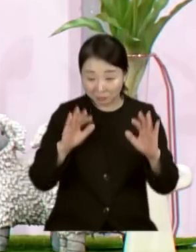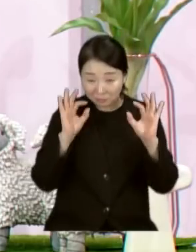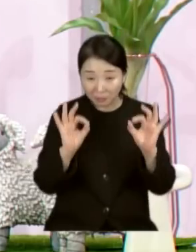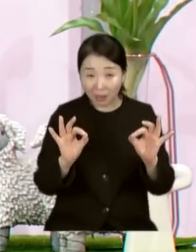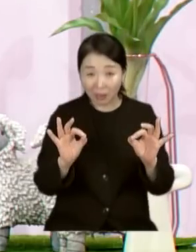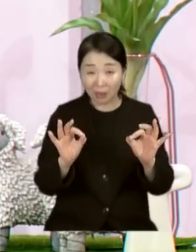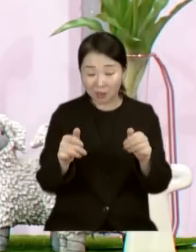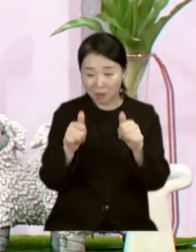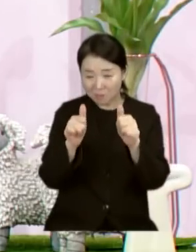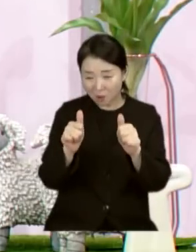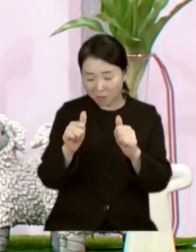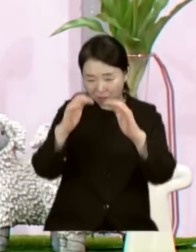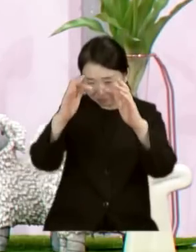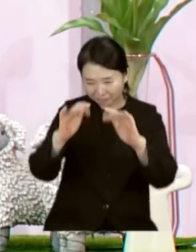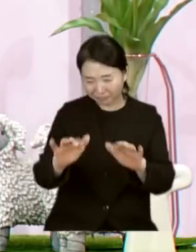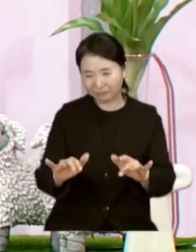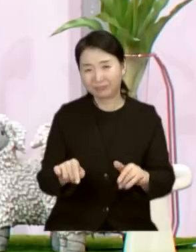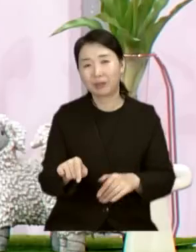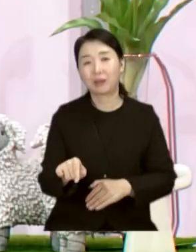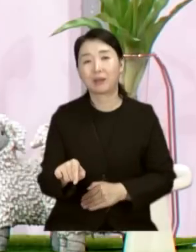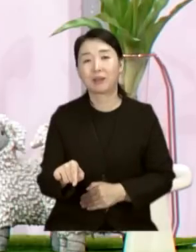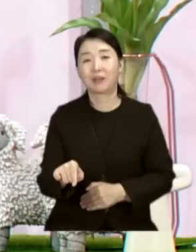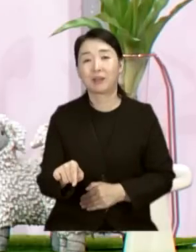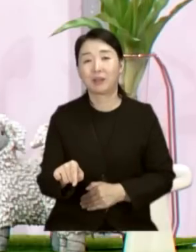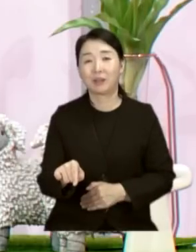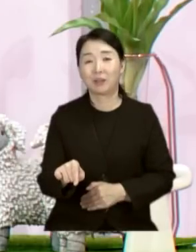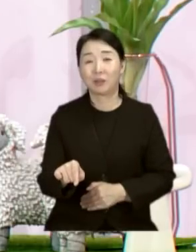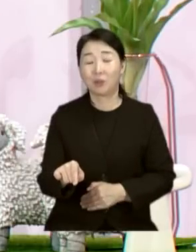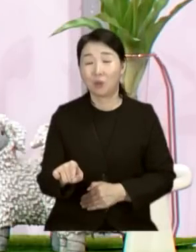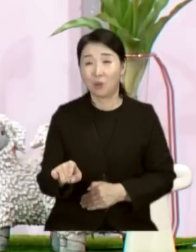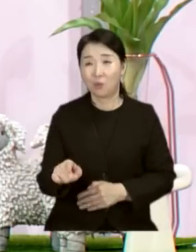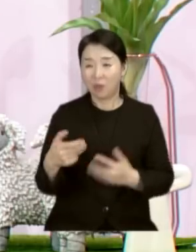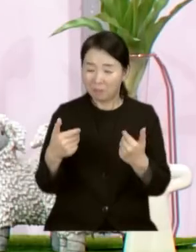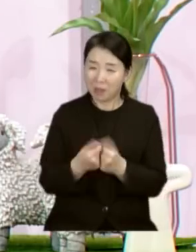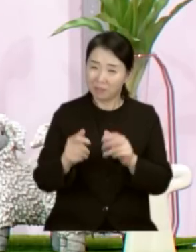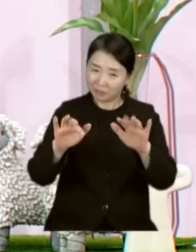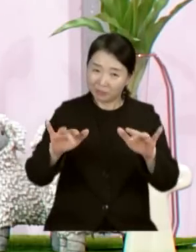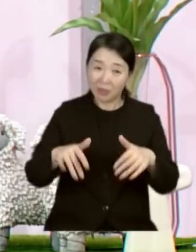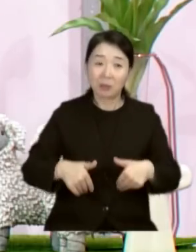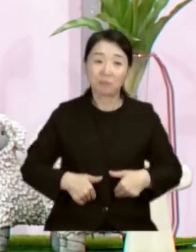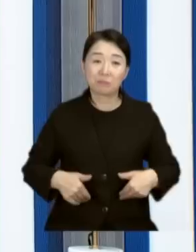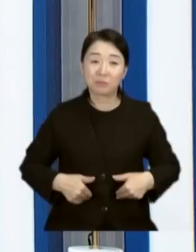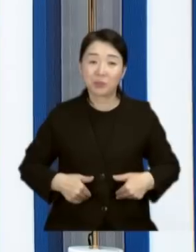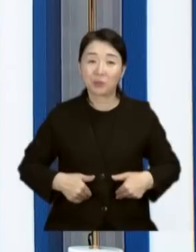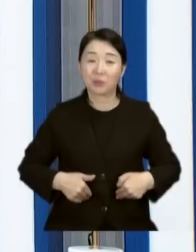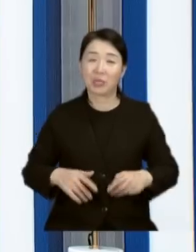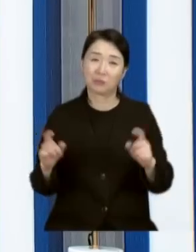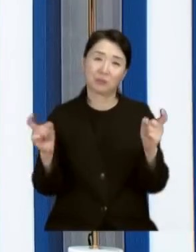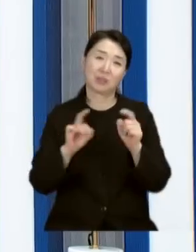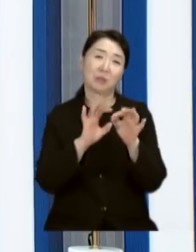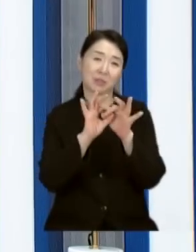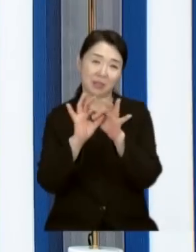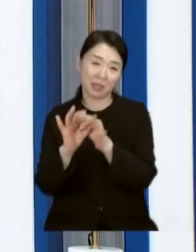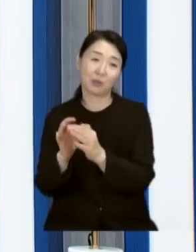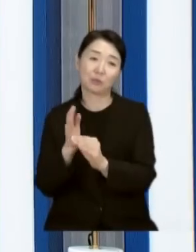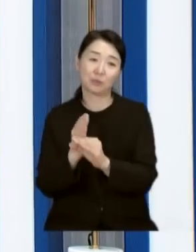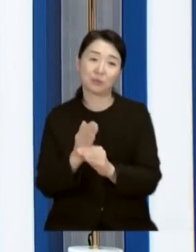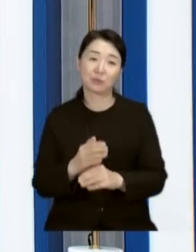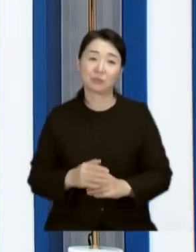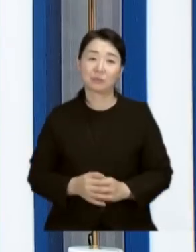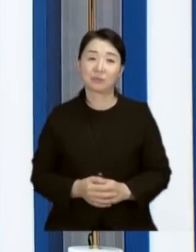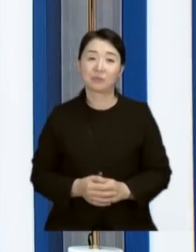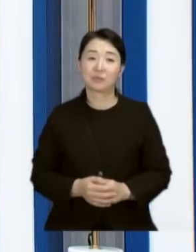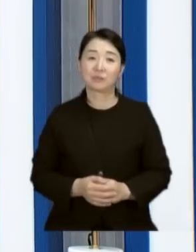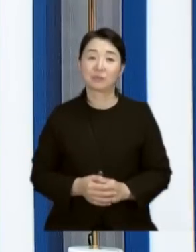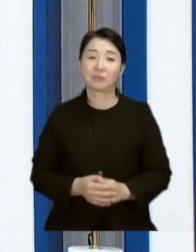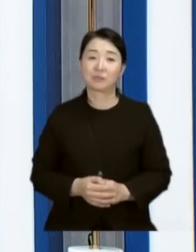당장 눈앞에 소장 막 정말 막 반박해야 되고 막 이런 싸움에 계속되는